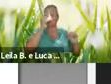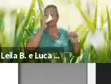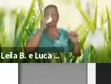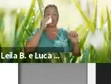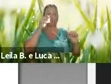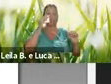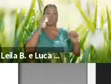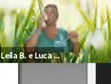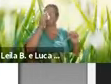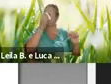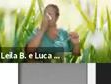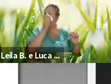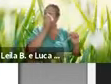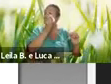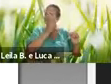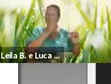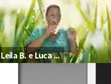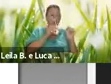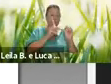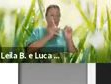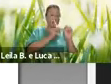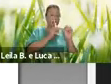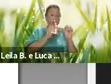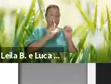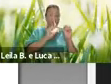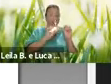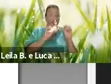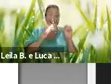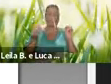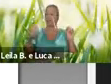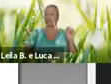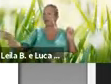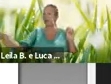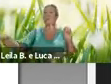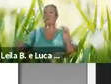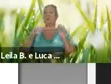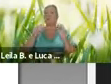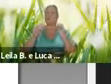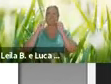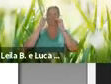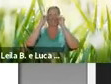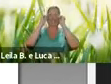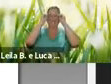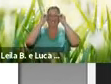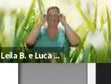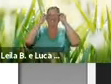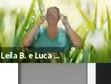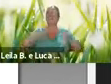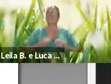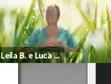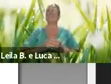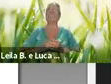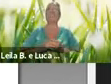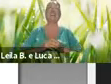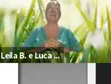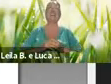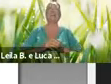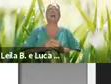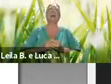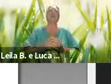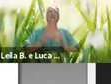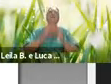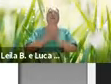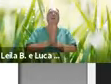attimino perché sudo e il mio occhiale comincia a abbassare, ad